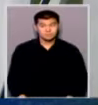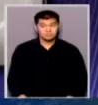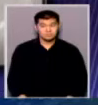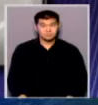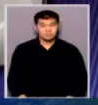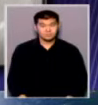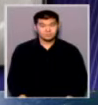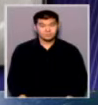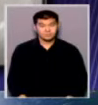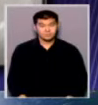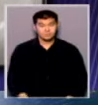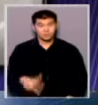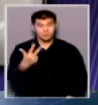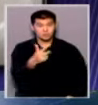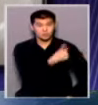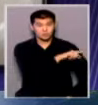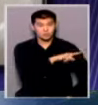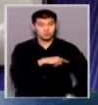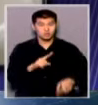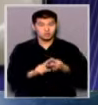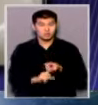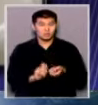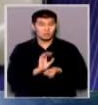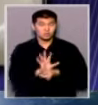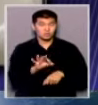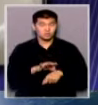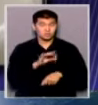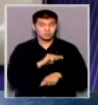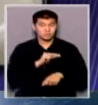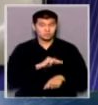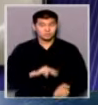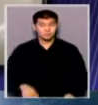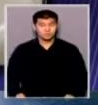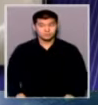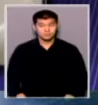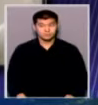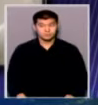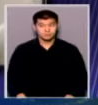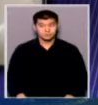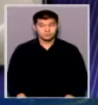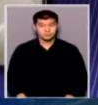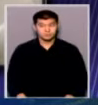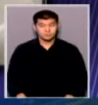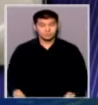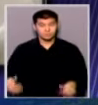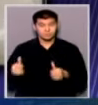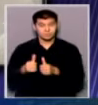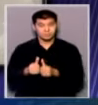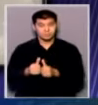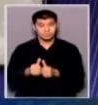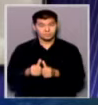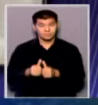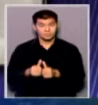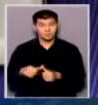Қазірге үш дәрігер инфекционист жұмыс жасаймыз. қасымызда резидент,